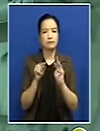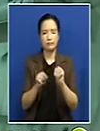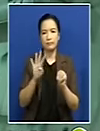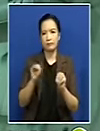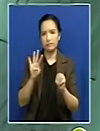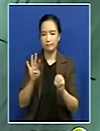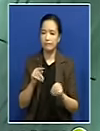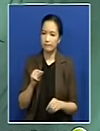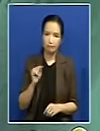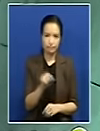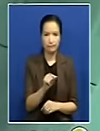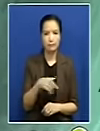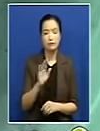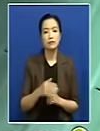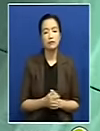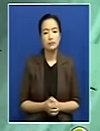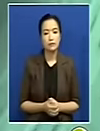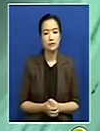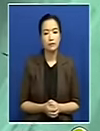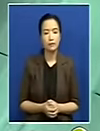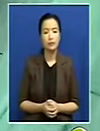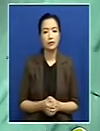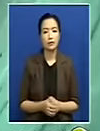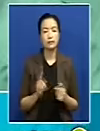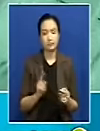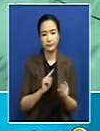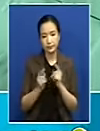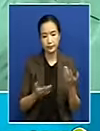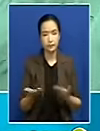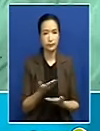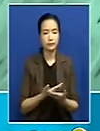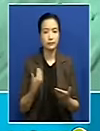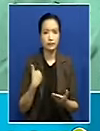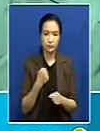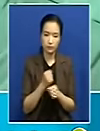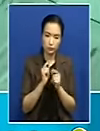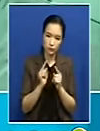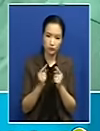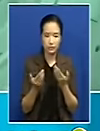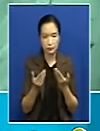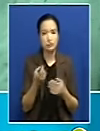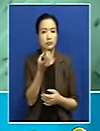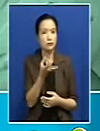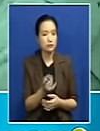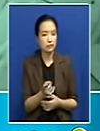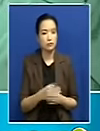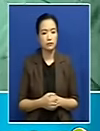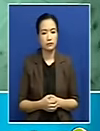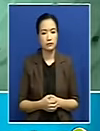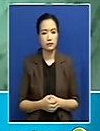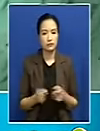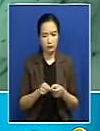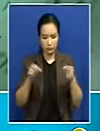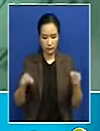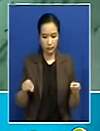ดล็อกครับ ก็คงต้องให้ทางฝั่งของ BM เนี่ยเข้ามาเจรจานะฮะว่าจะมีการพูดคุยอะไรบ้างแล้วก็ตัวของส่วนต่อขย